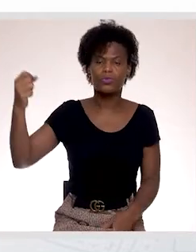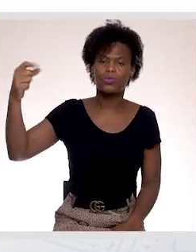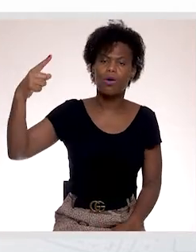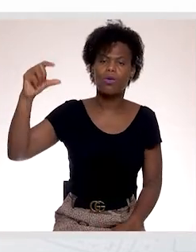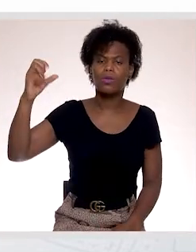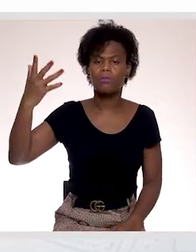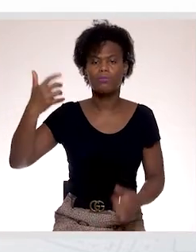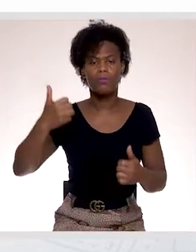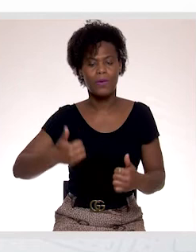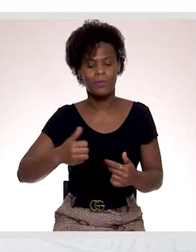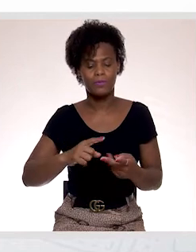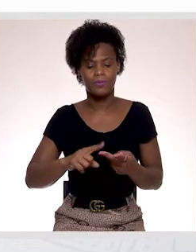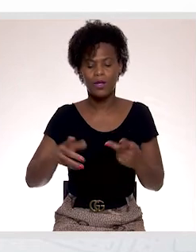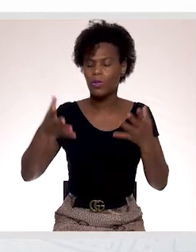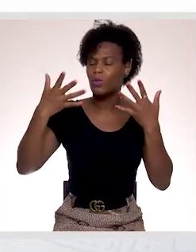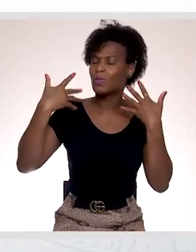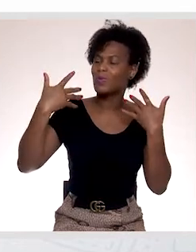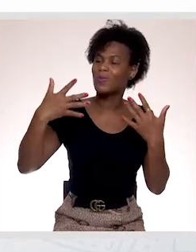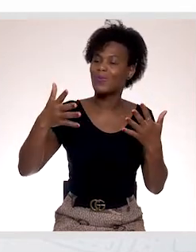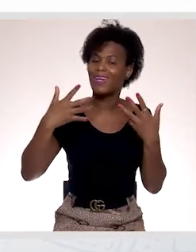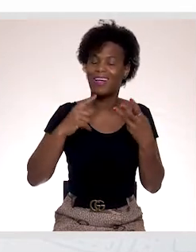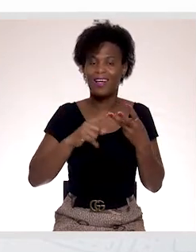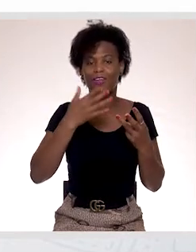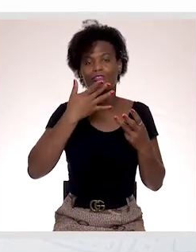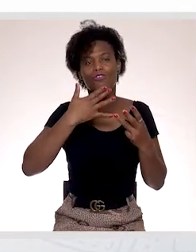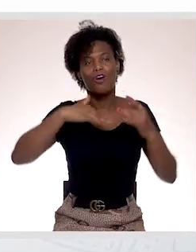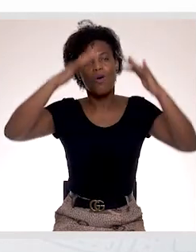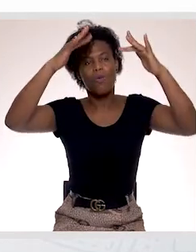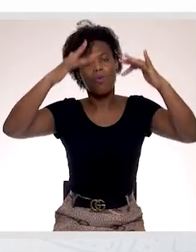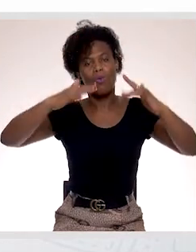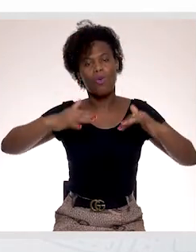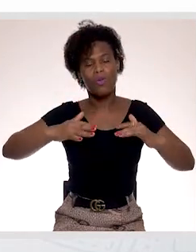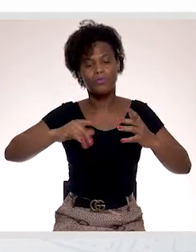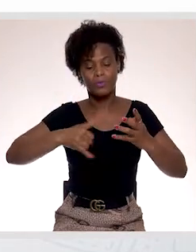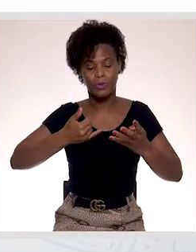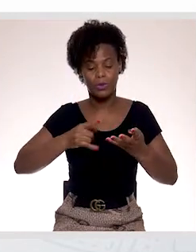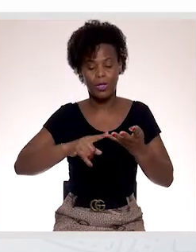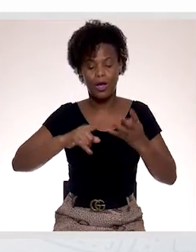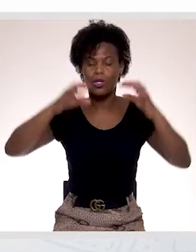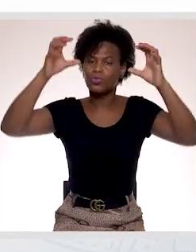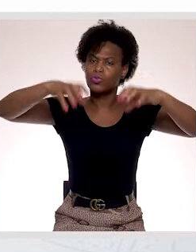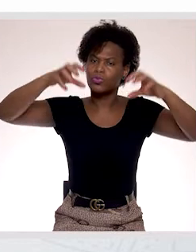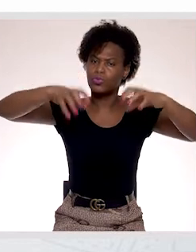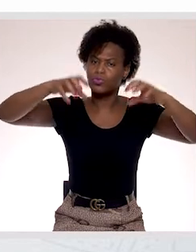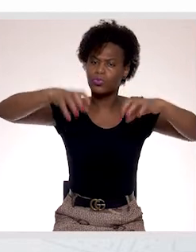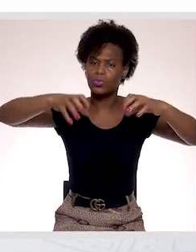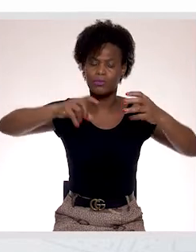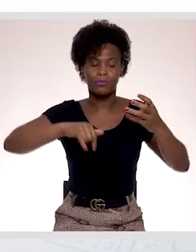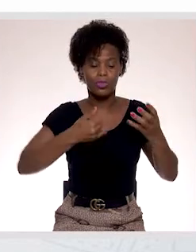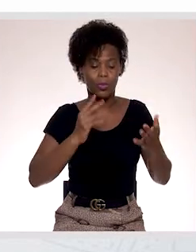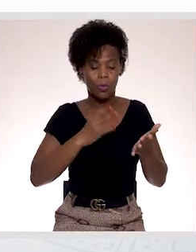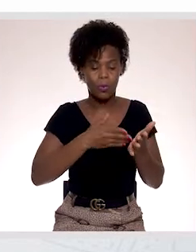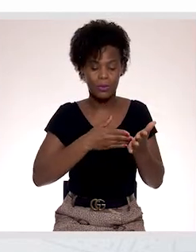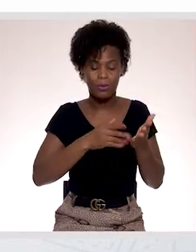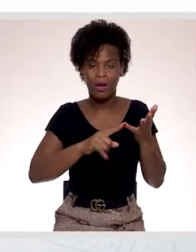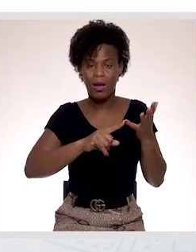temps, la chaleur, la neige, la pluie, l'orage. Et à droite, tu as